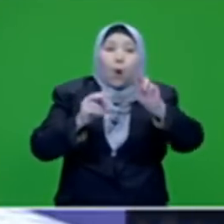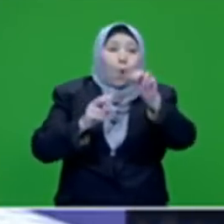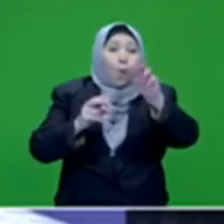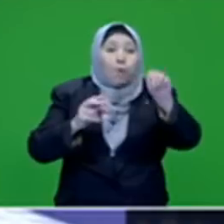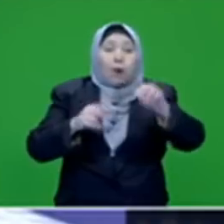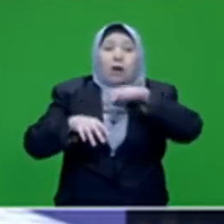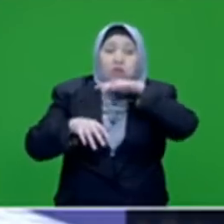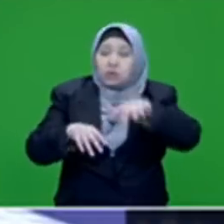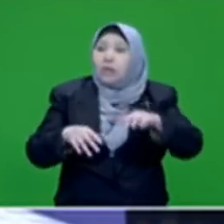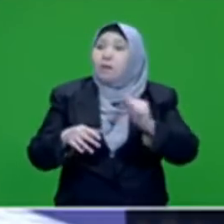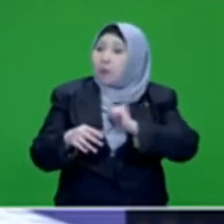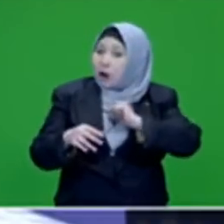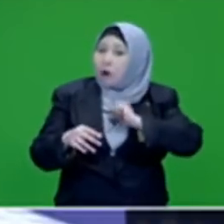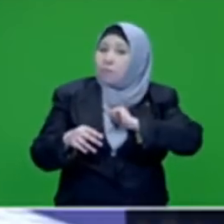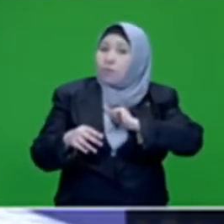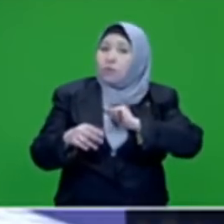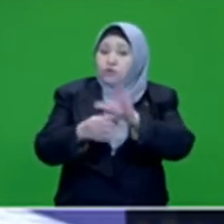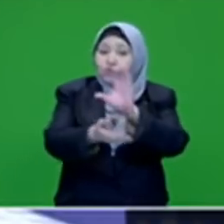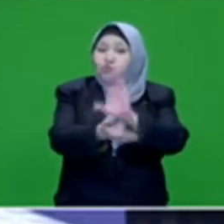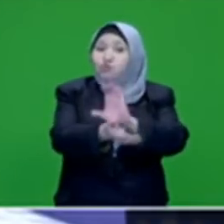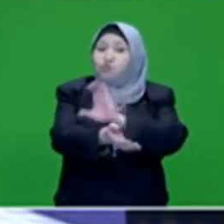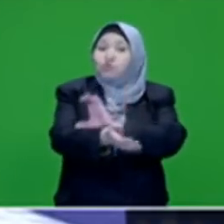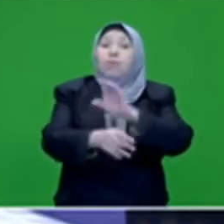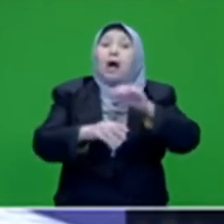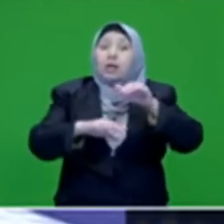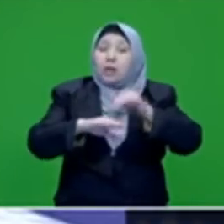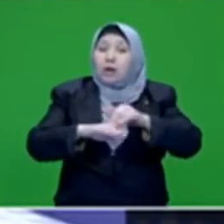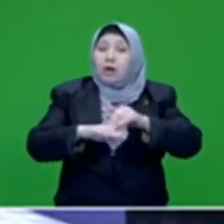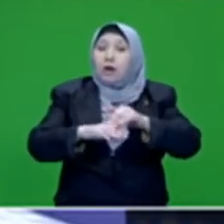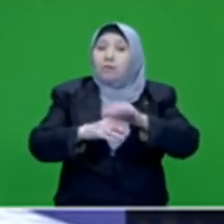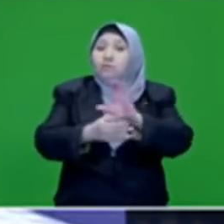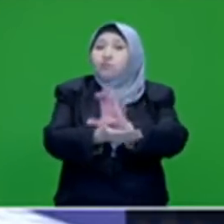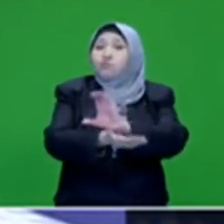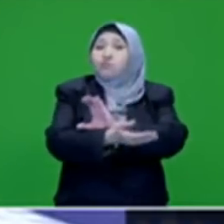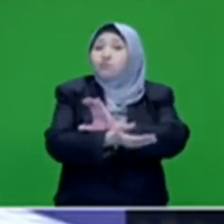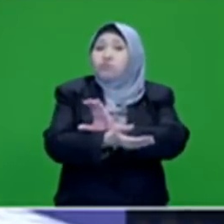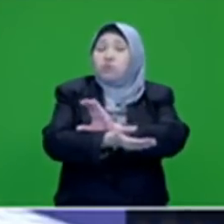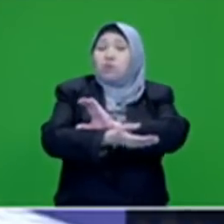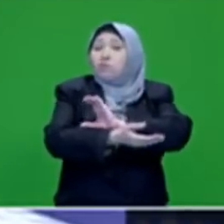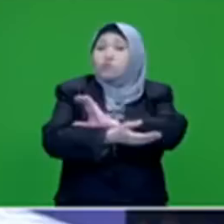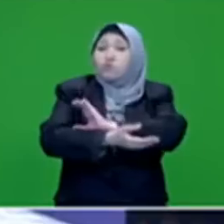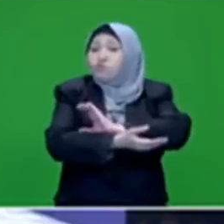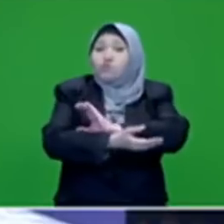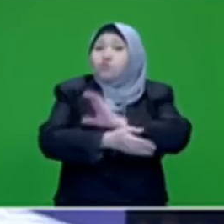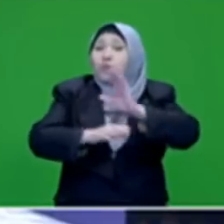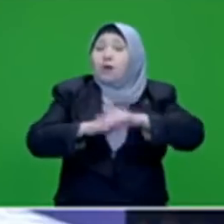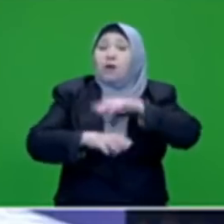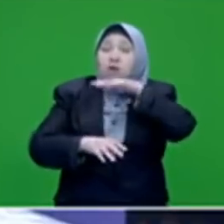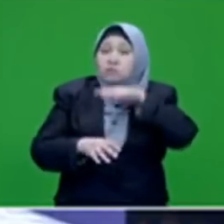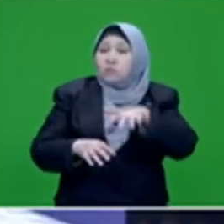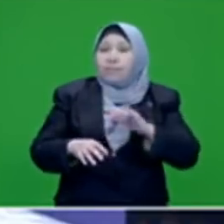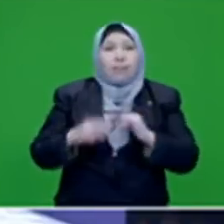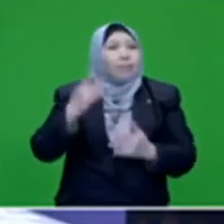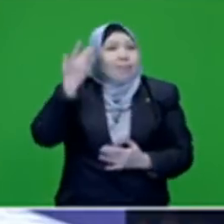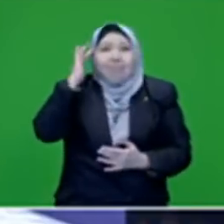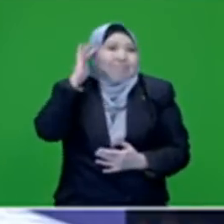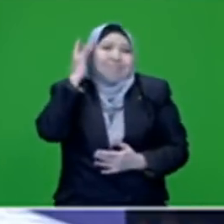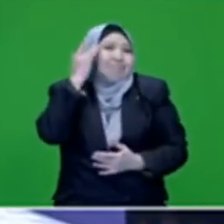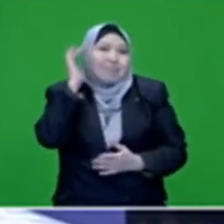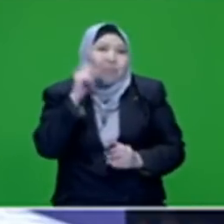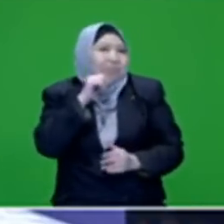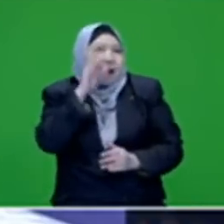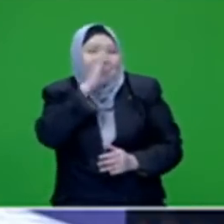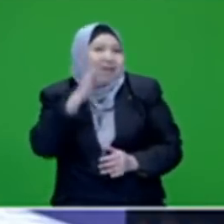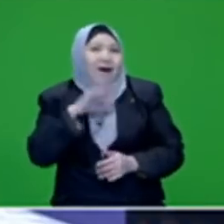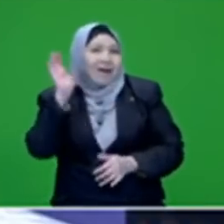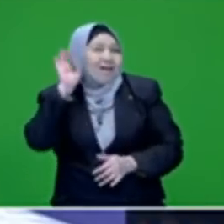juga mengaku yang dia cucu kepada Rasulullah SAW. Jadi dia bertanya kepada saya, Ustaz pernah dengar tak? Saya kata, saya awal-awal lagi cakap tak ada dah